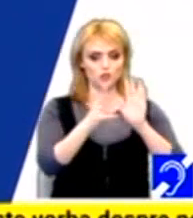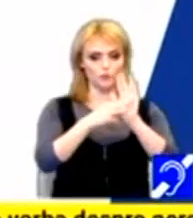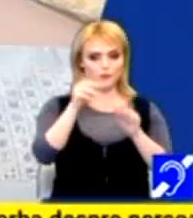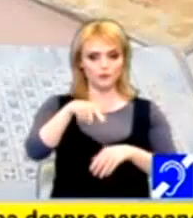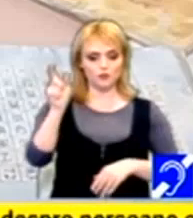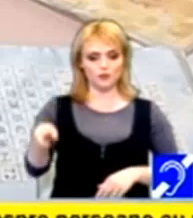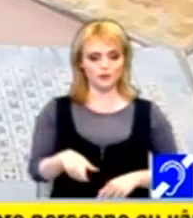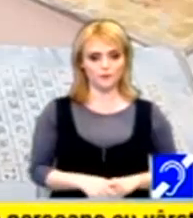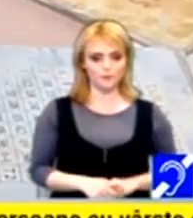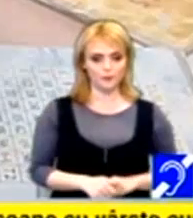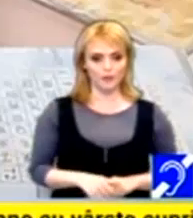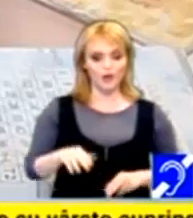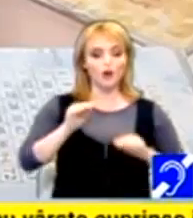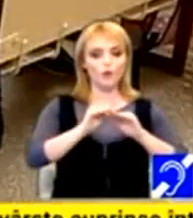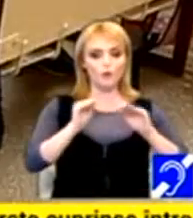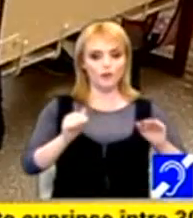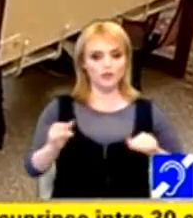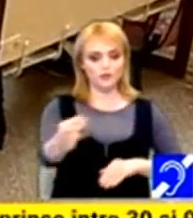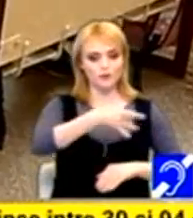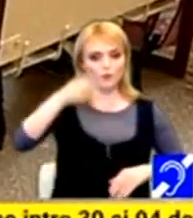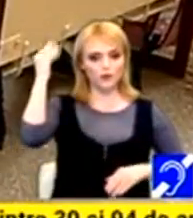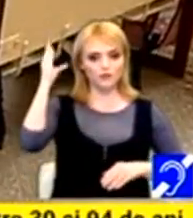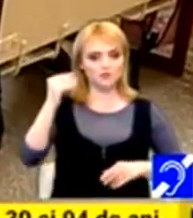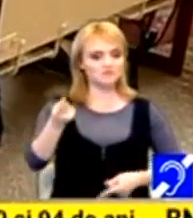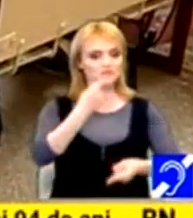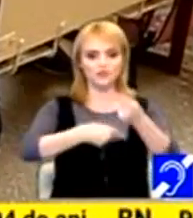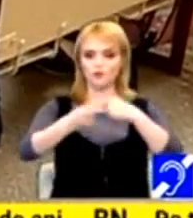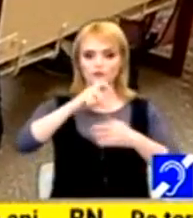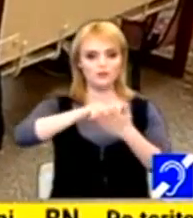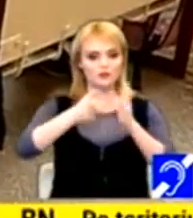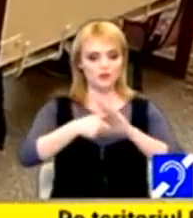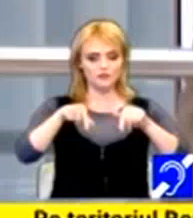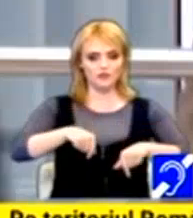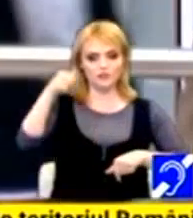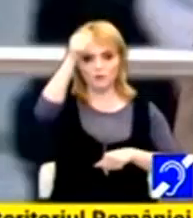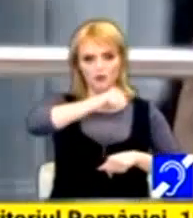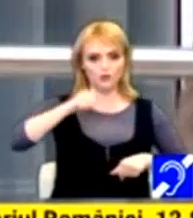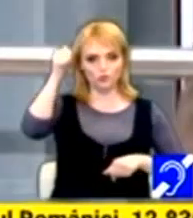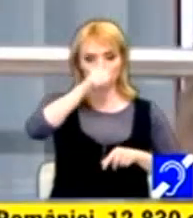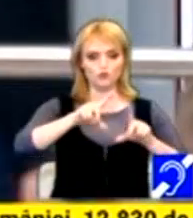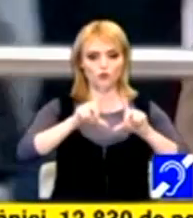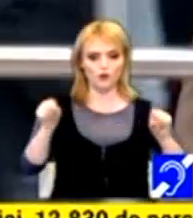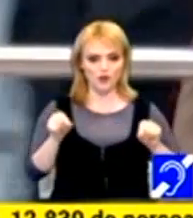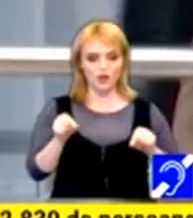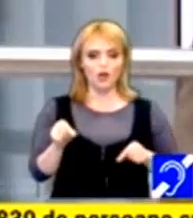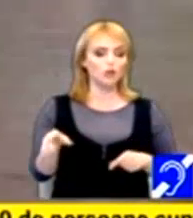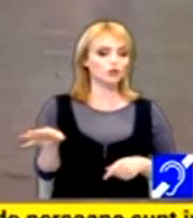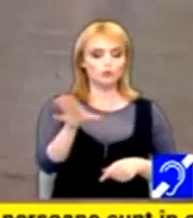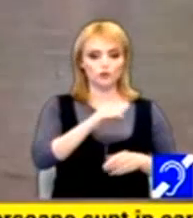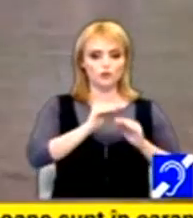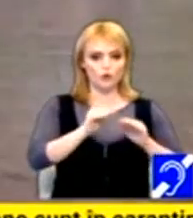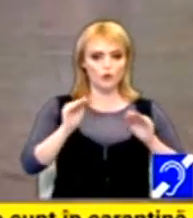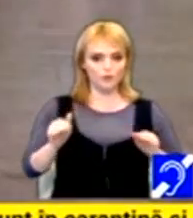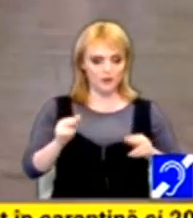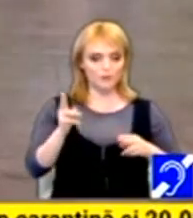4248. Elevii din Republica Moldova nu mai revin la clase în acest an școlar. Toți elevii vor fi promovați fără